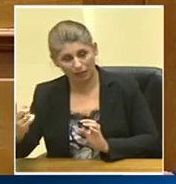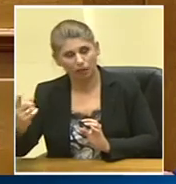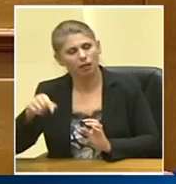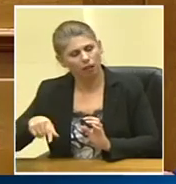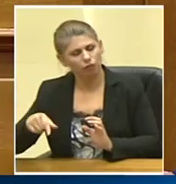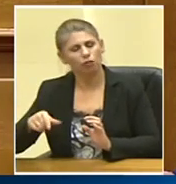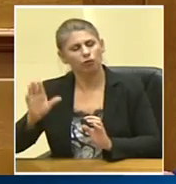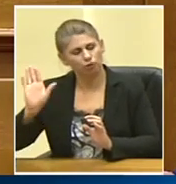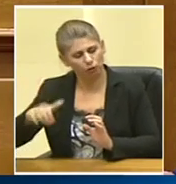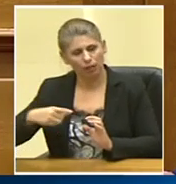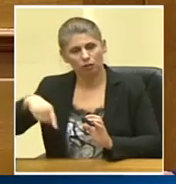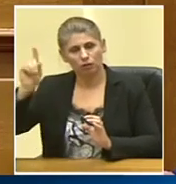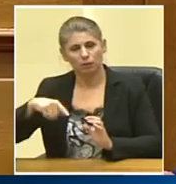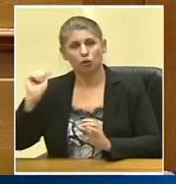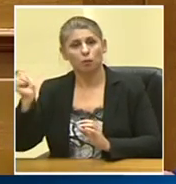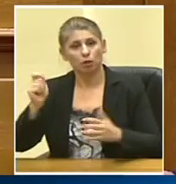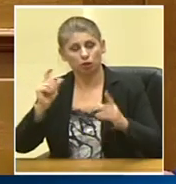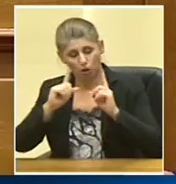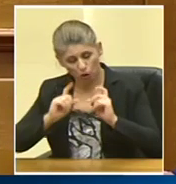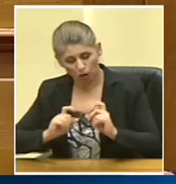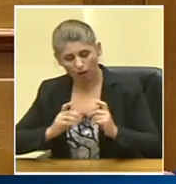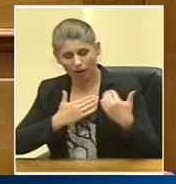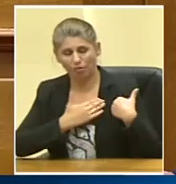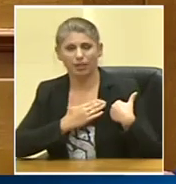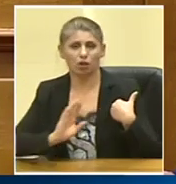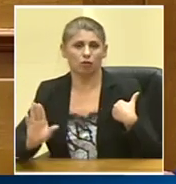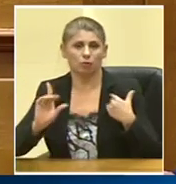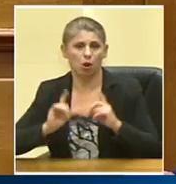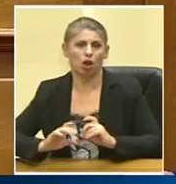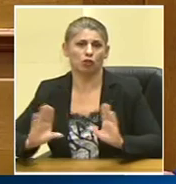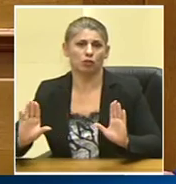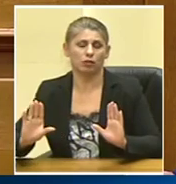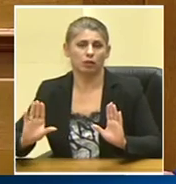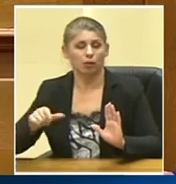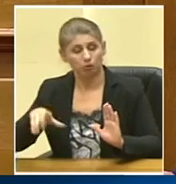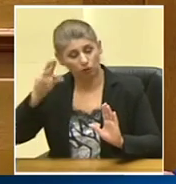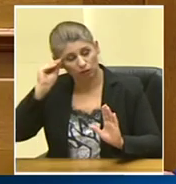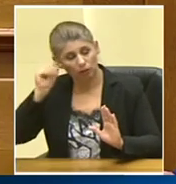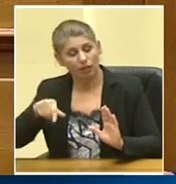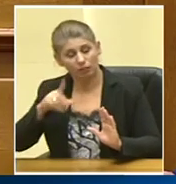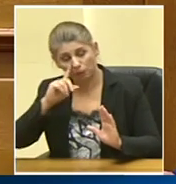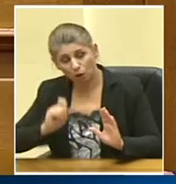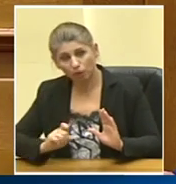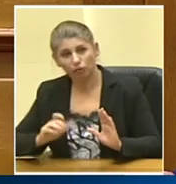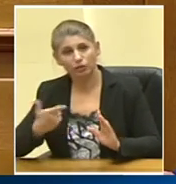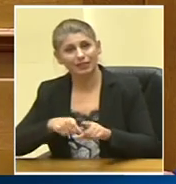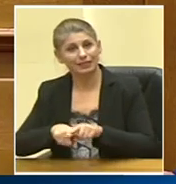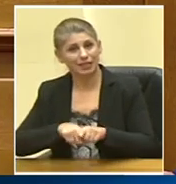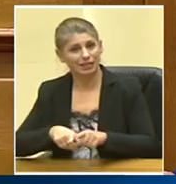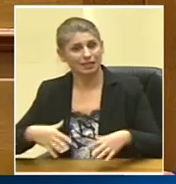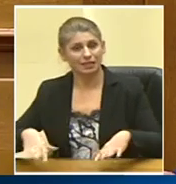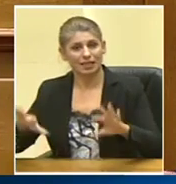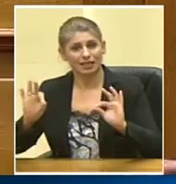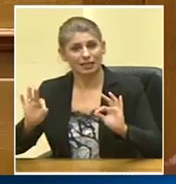της ημέρας και το πολιτικό μας καθήκον, έτσι όπως εμείς το αντιλαμβανόμαστε. Και βεβαίως αυτό το καθήκον αφορά και τις αρχές,